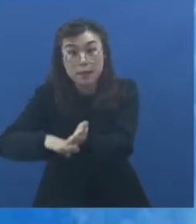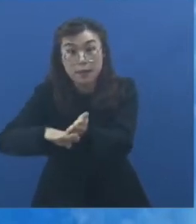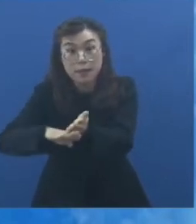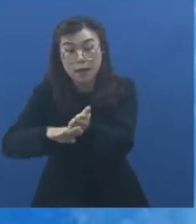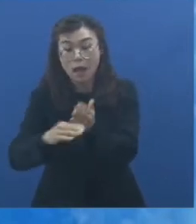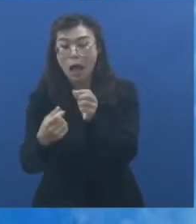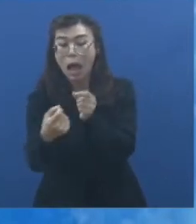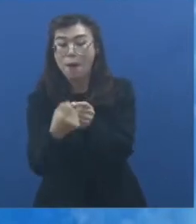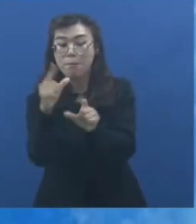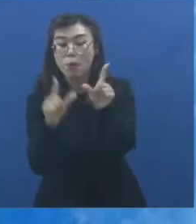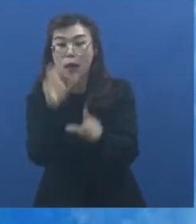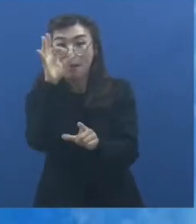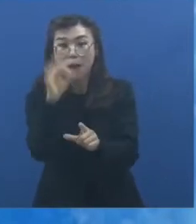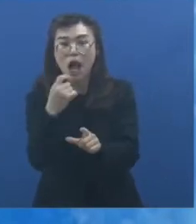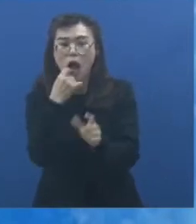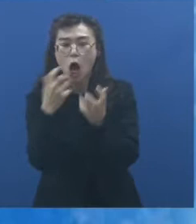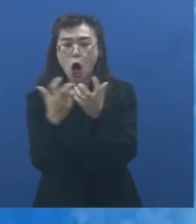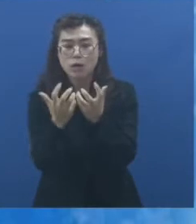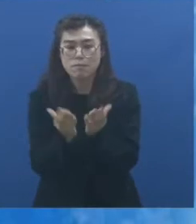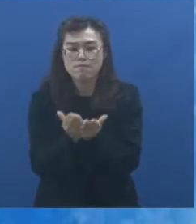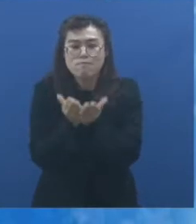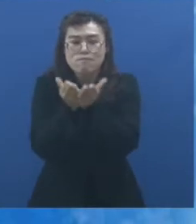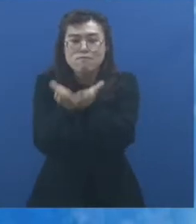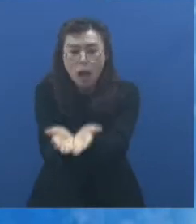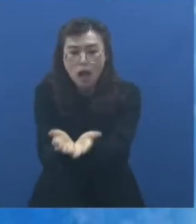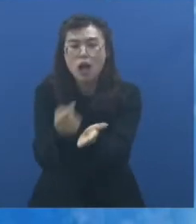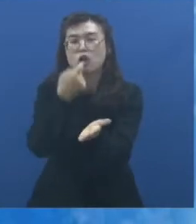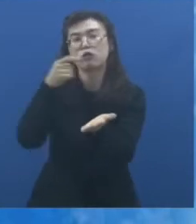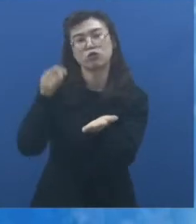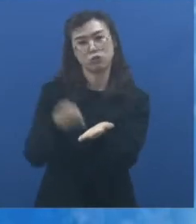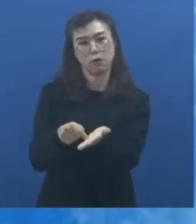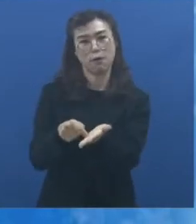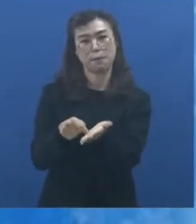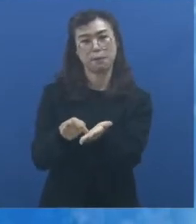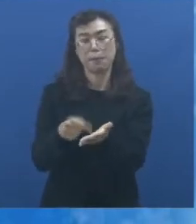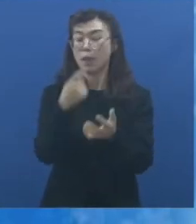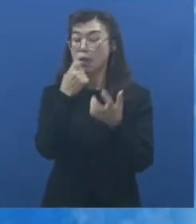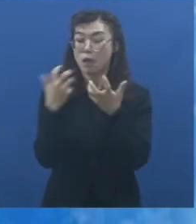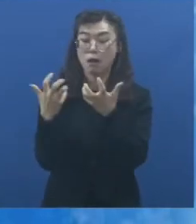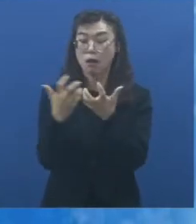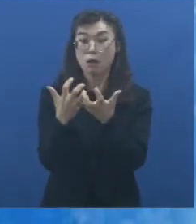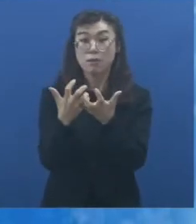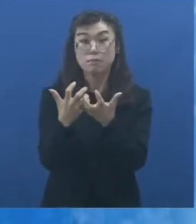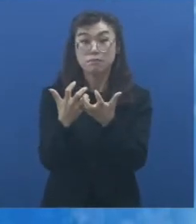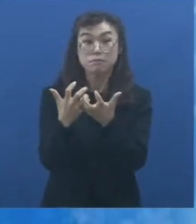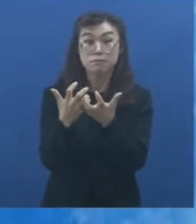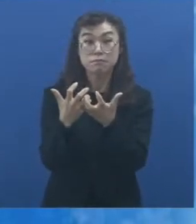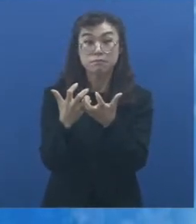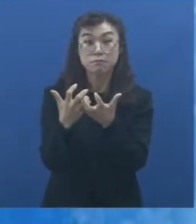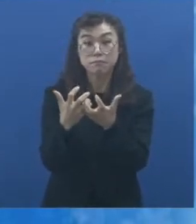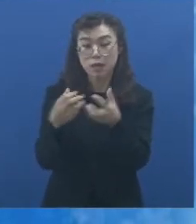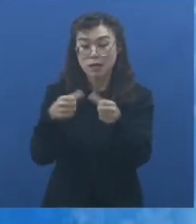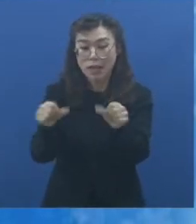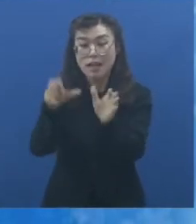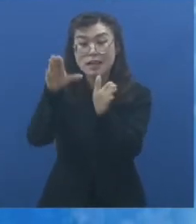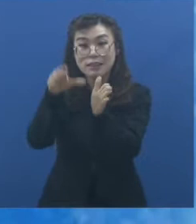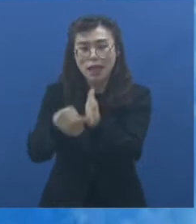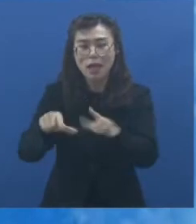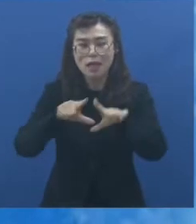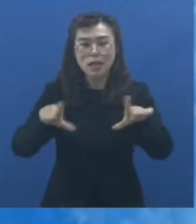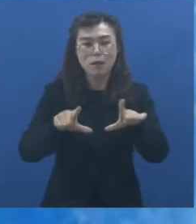얼음이 올라탄 쉽게 돼 있어요 여러분들 생선에는 여러가지 이제 그 올 안에 헷 만들 때 일반 배 하고 좀 다르게